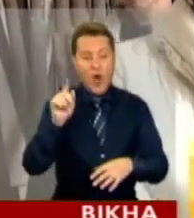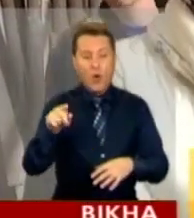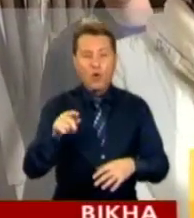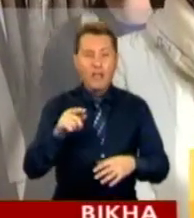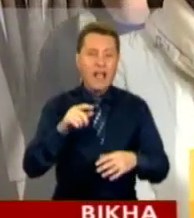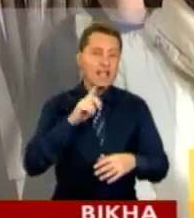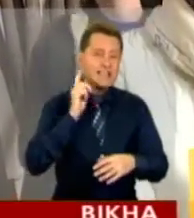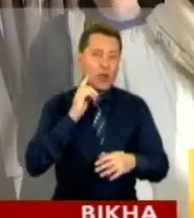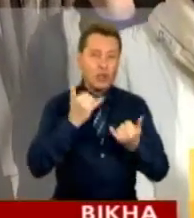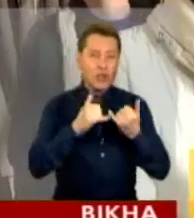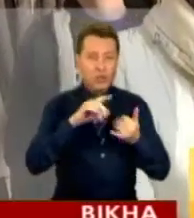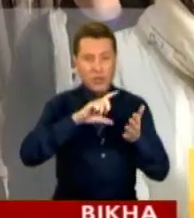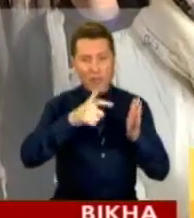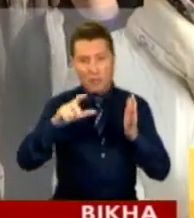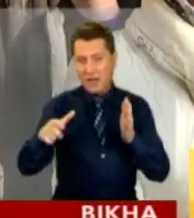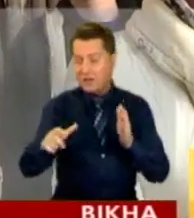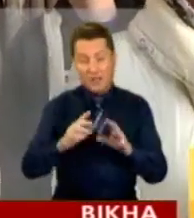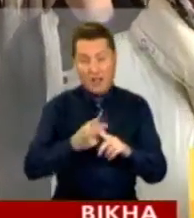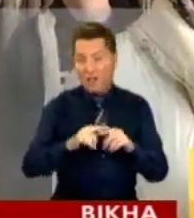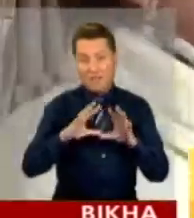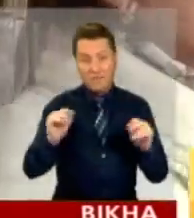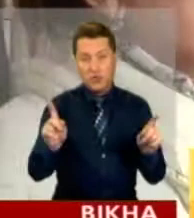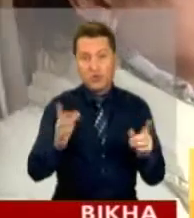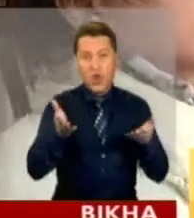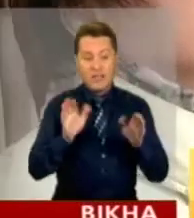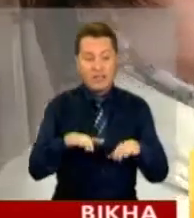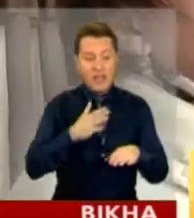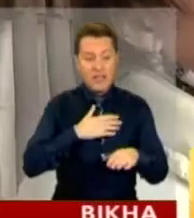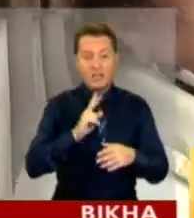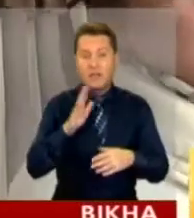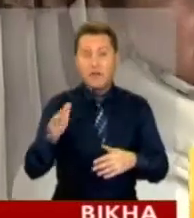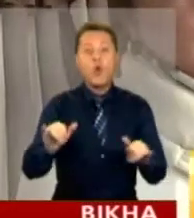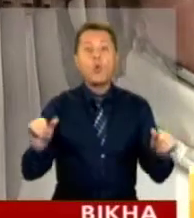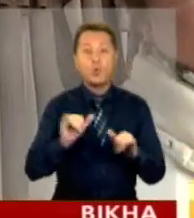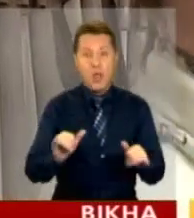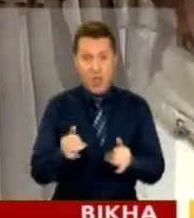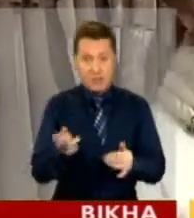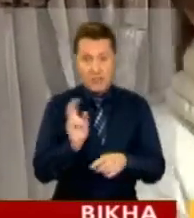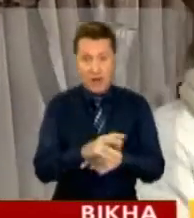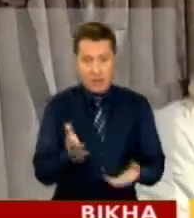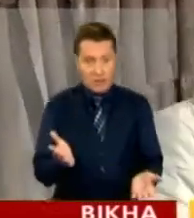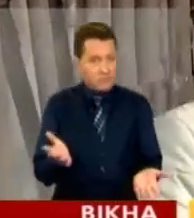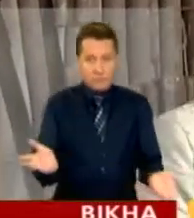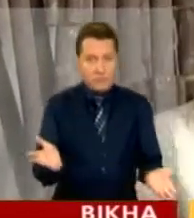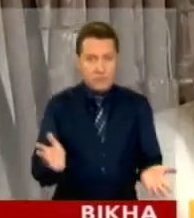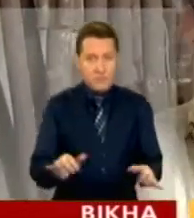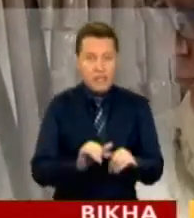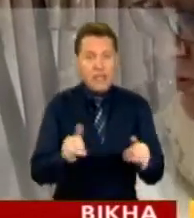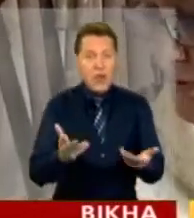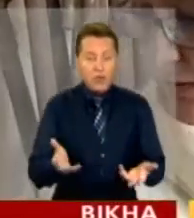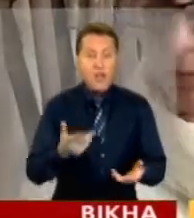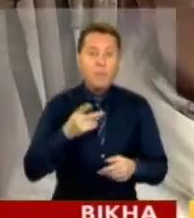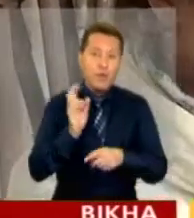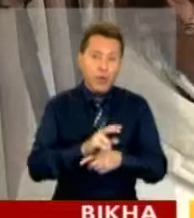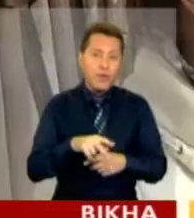і жовта пліточка, от це все, що залишилося від нашої квартири. От куди нам заходити? Нам нікуди заходити. От ми